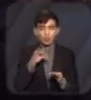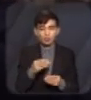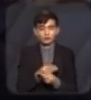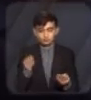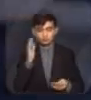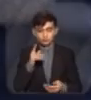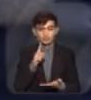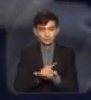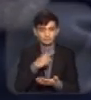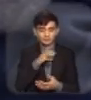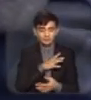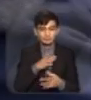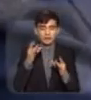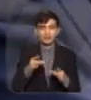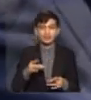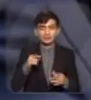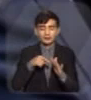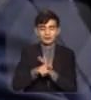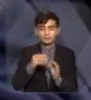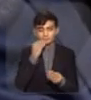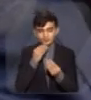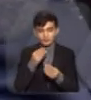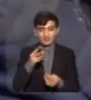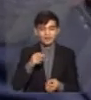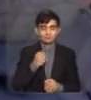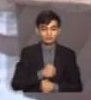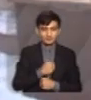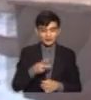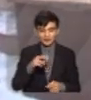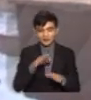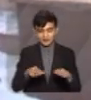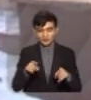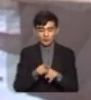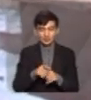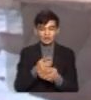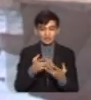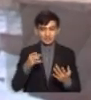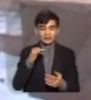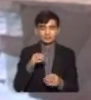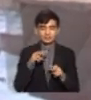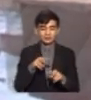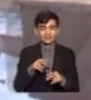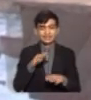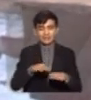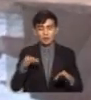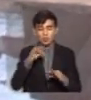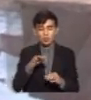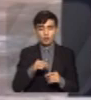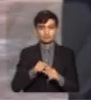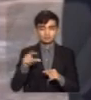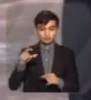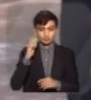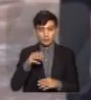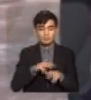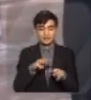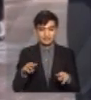отыр. Айтуларынша, аналардың басты талабы бала күтімімен отыратын мерзімді ұзарту бойынша министрлікке хат жолдап